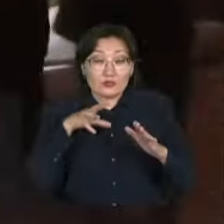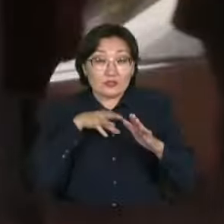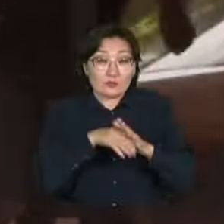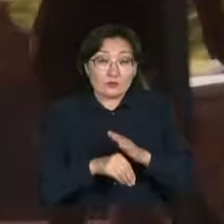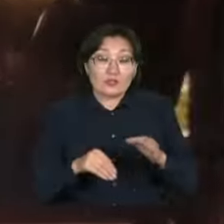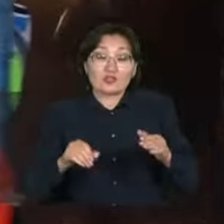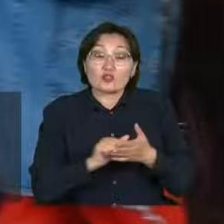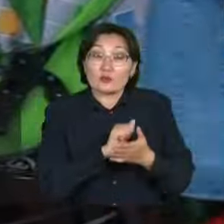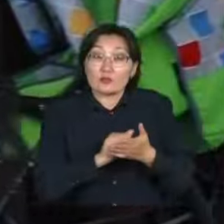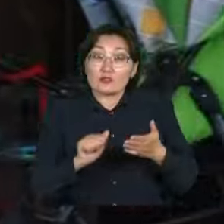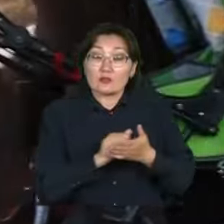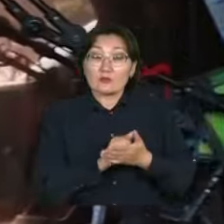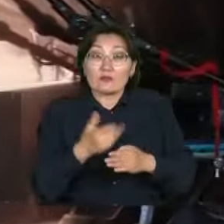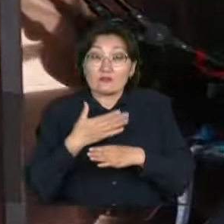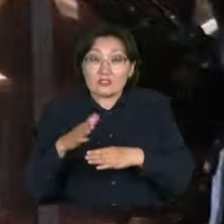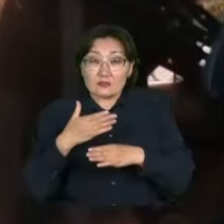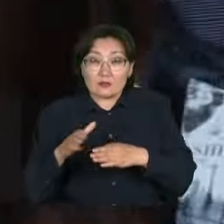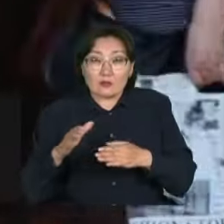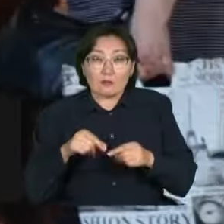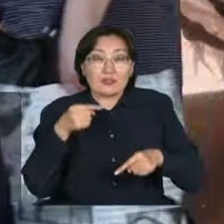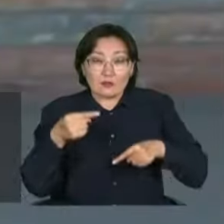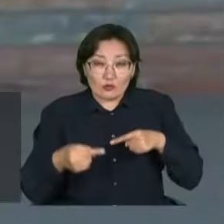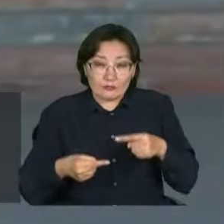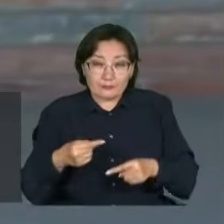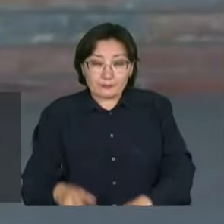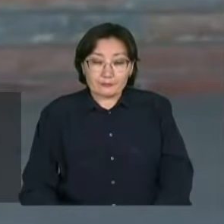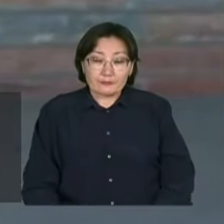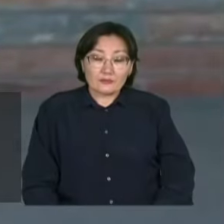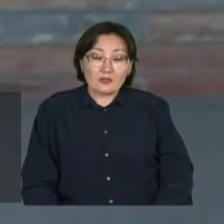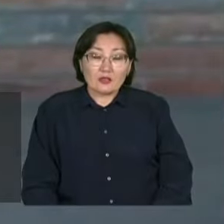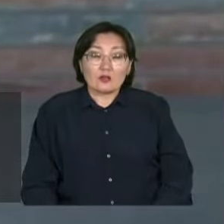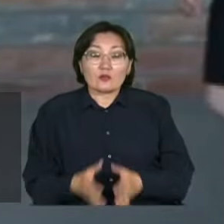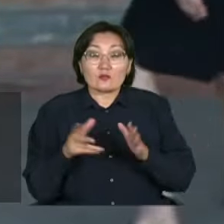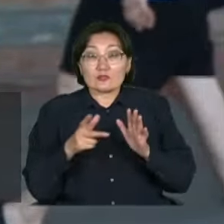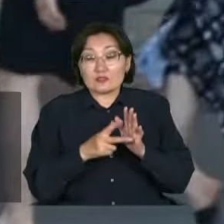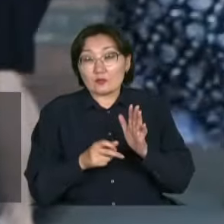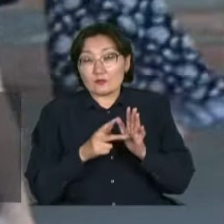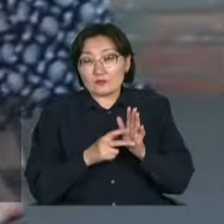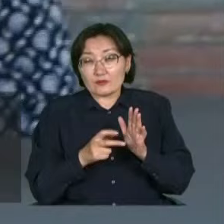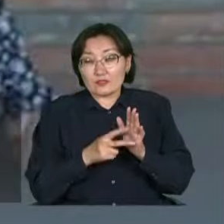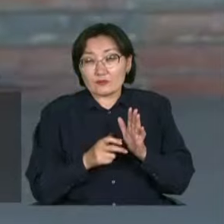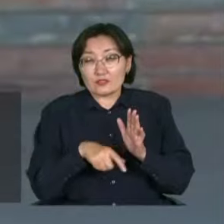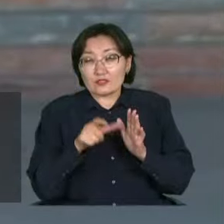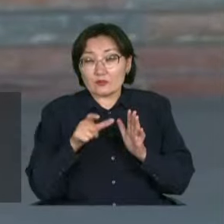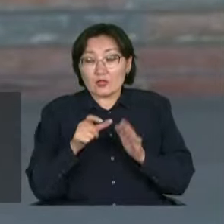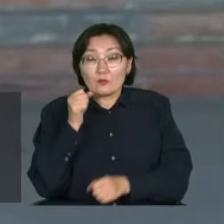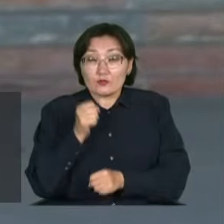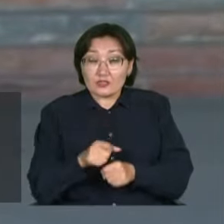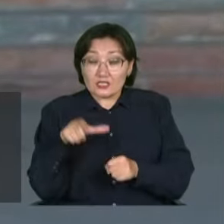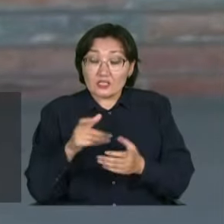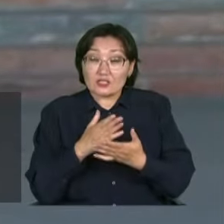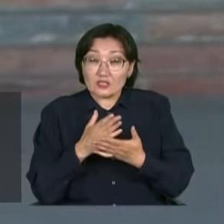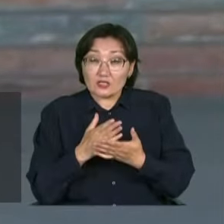сметную документацию и выделяется бесперебойно. Более 800 работников в мехбригадах есть. Это мехбригада района и